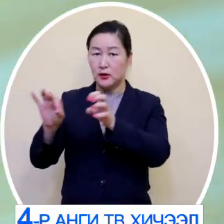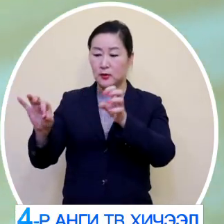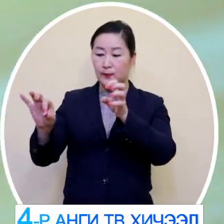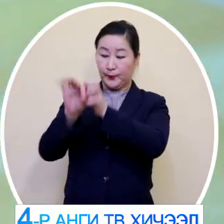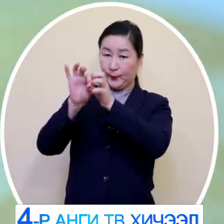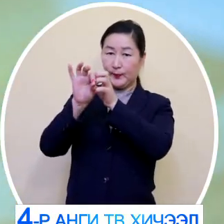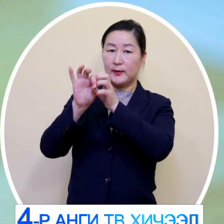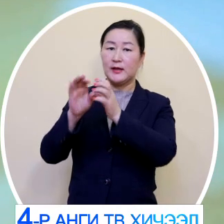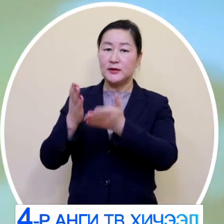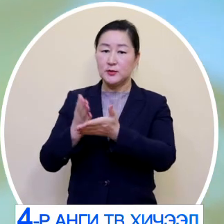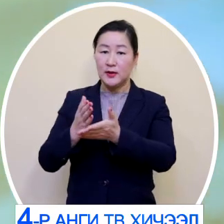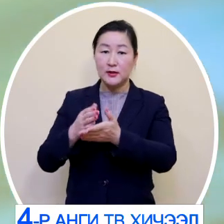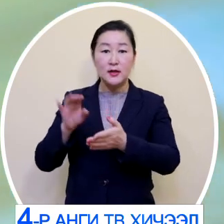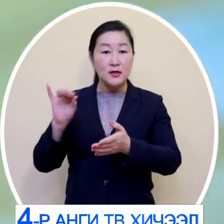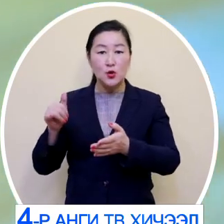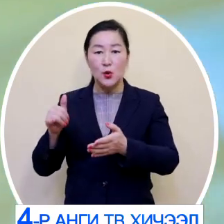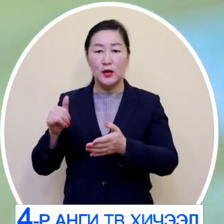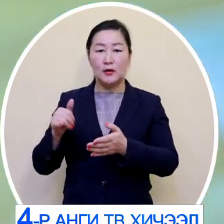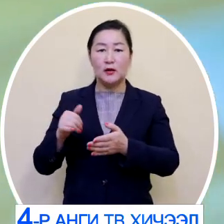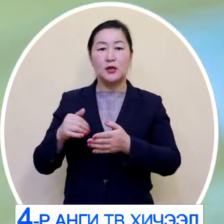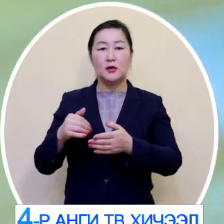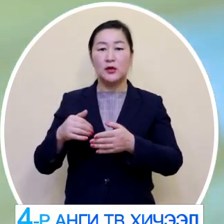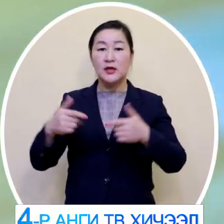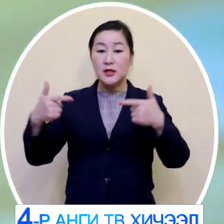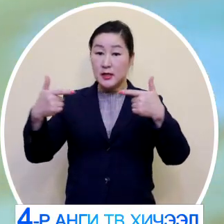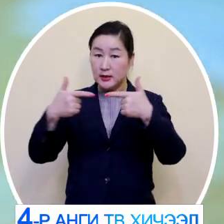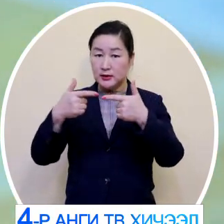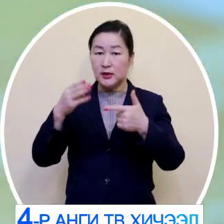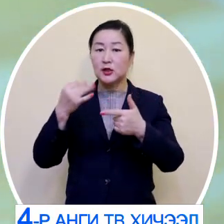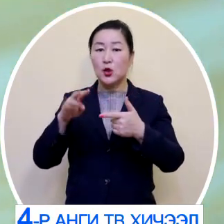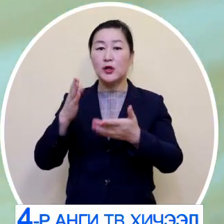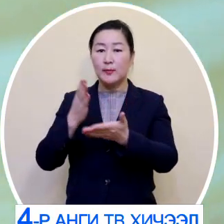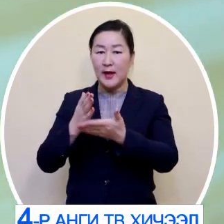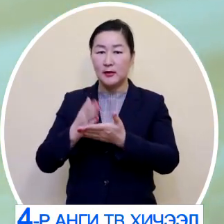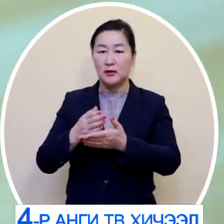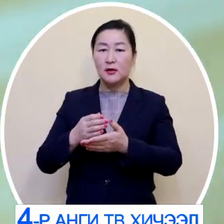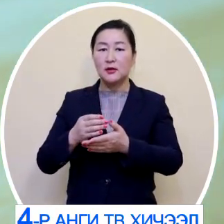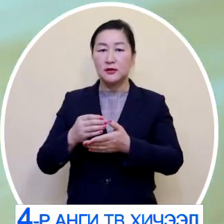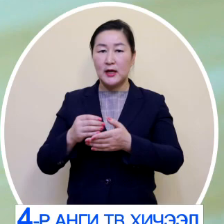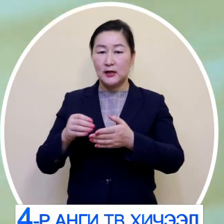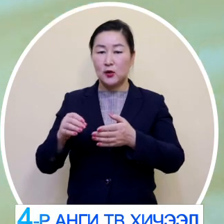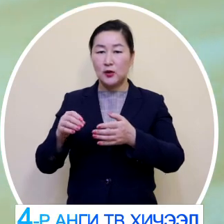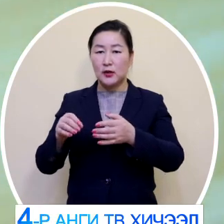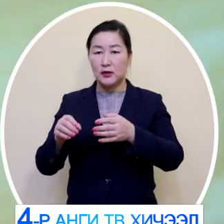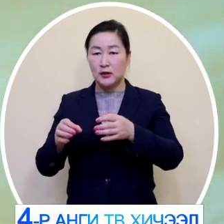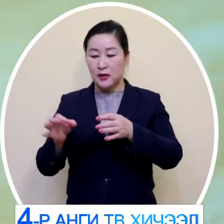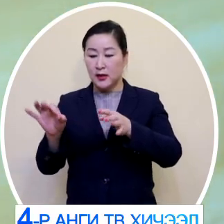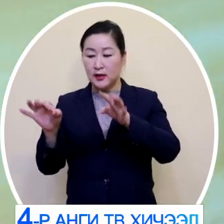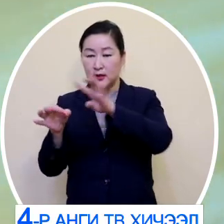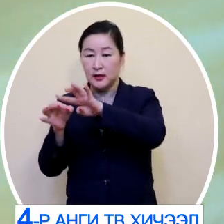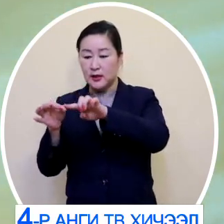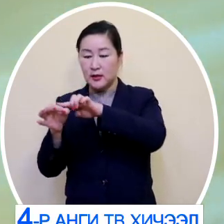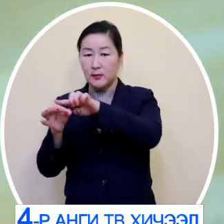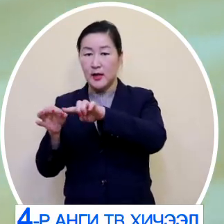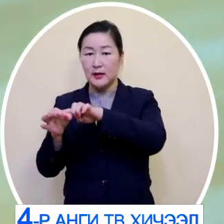энэ маань юу гэсэн үг лээ? Мэдээж эсрэг туйл гэсэн үг. За, тэгвэл дугуй соронцны маань дээд